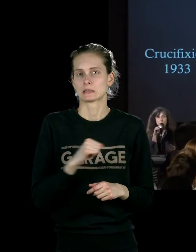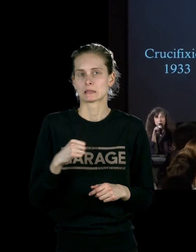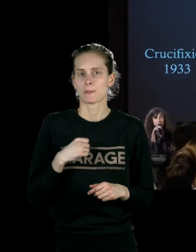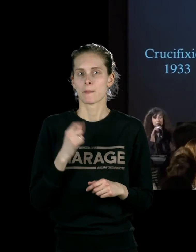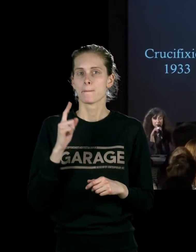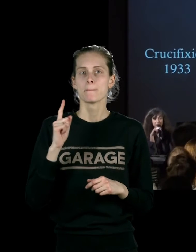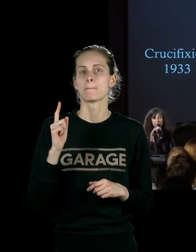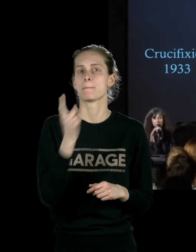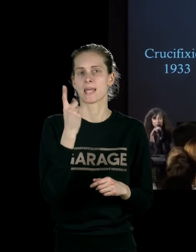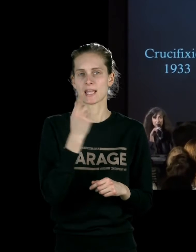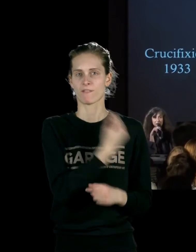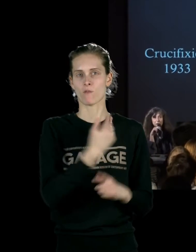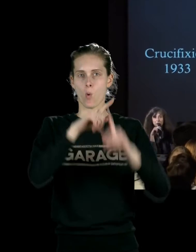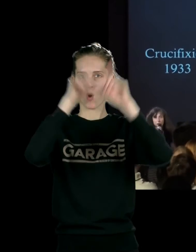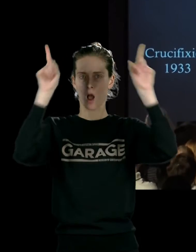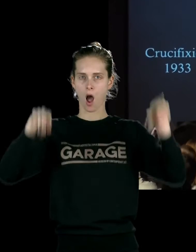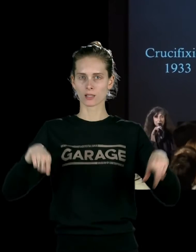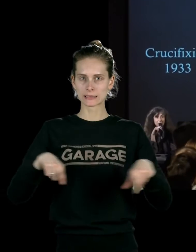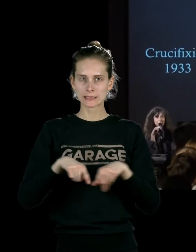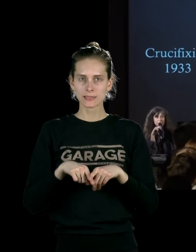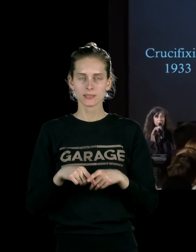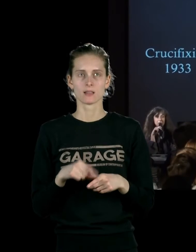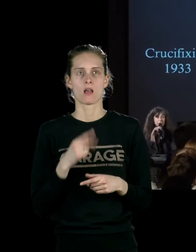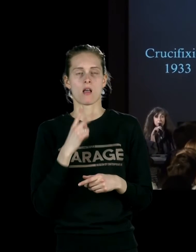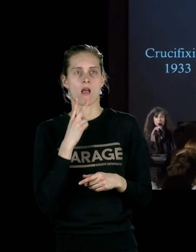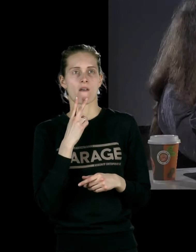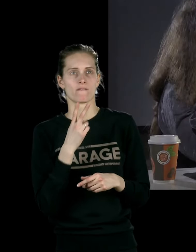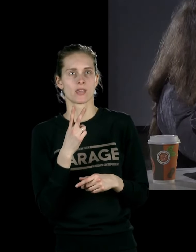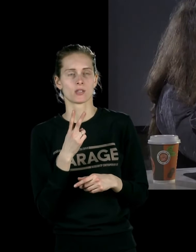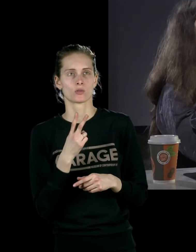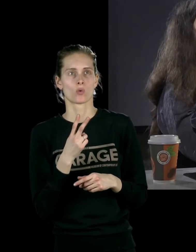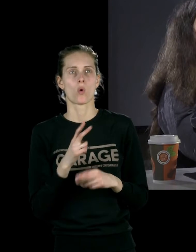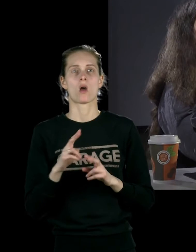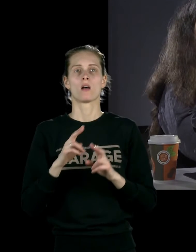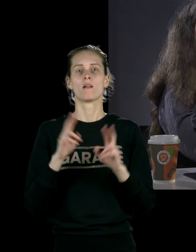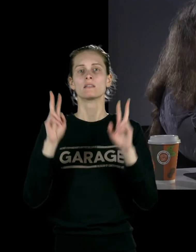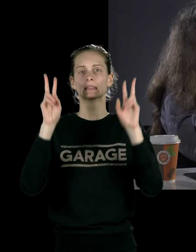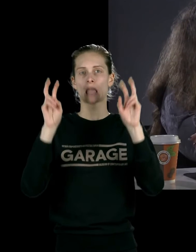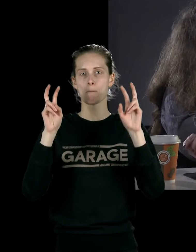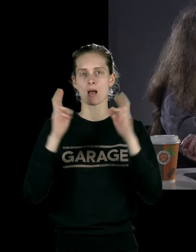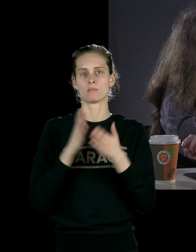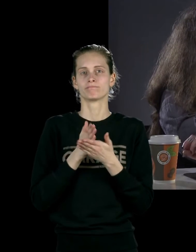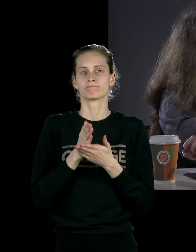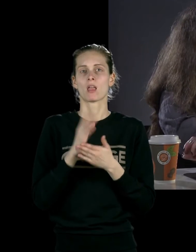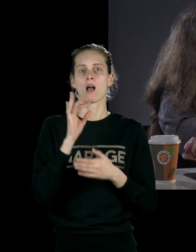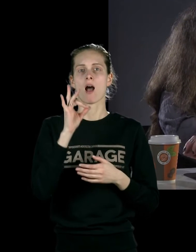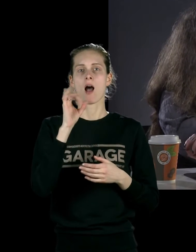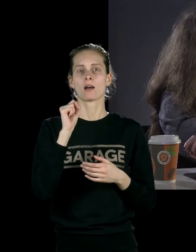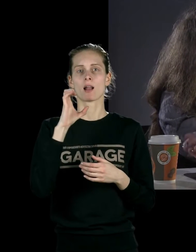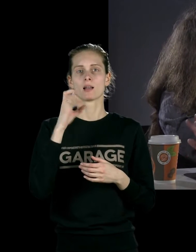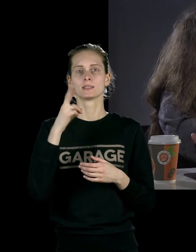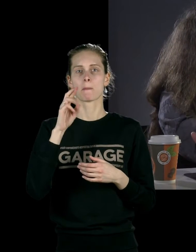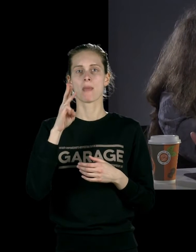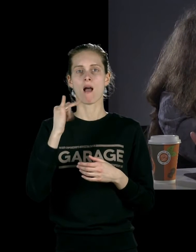говорящих о том, что Фрэнсис Бэкон тот, который, каким мы его знаем, это его тема «Распятие». Одна из первых работ, это 1933 год,